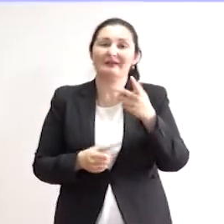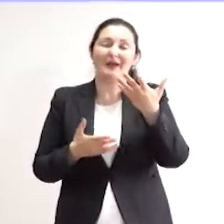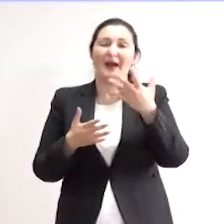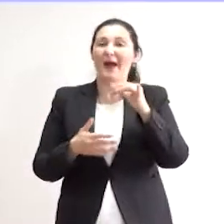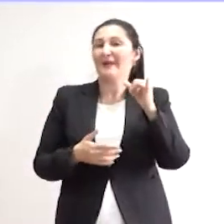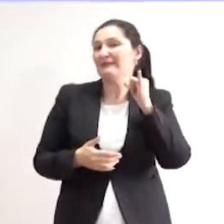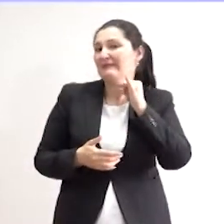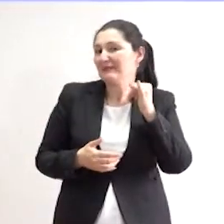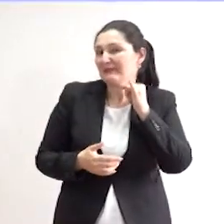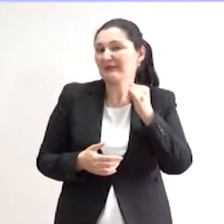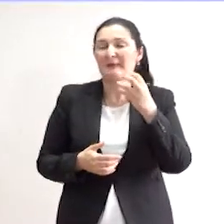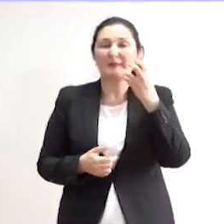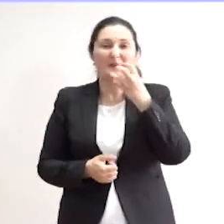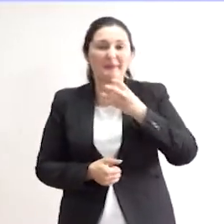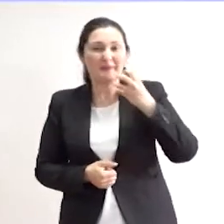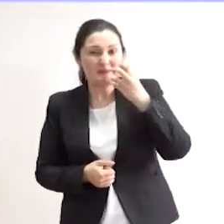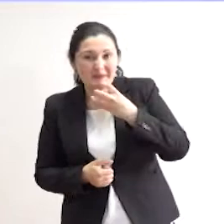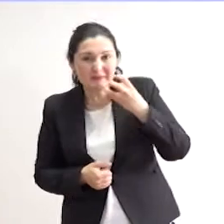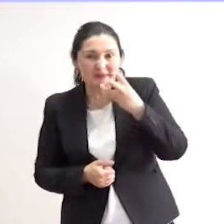هسیب پامیدار